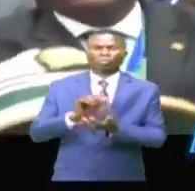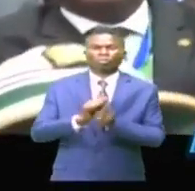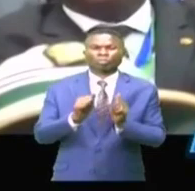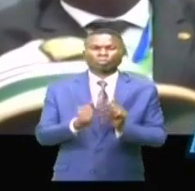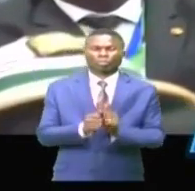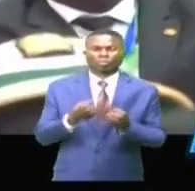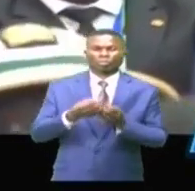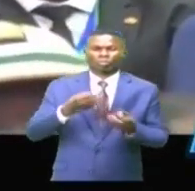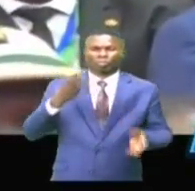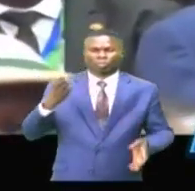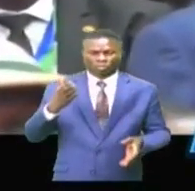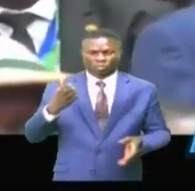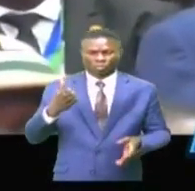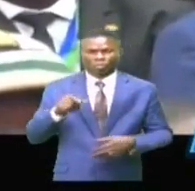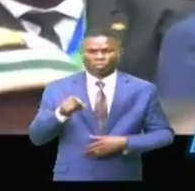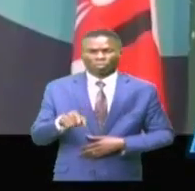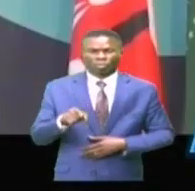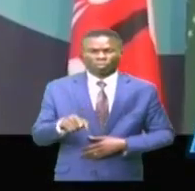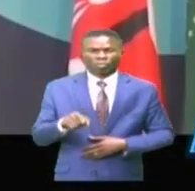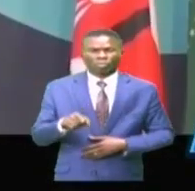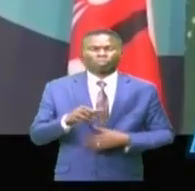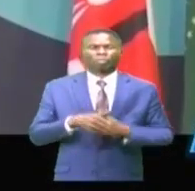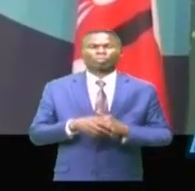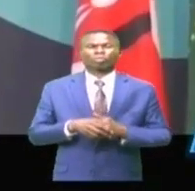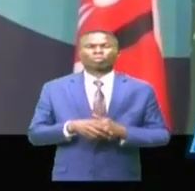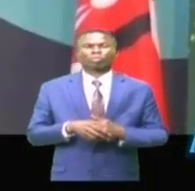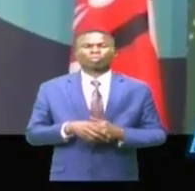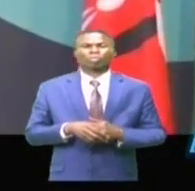en convenu lors de la coque